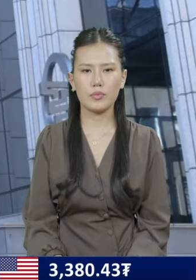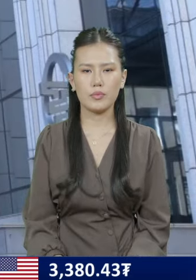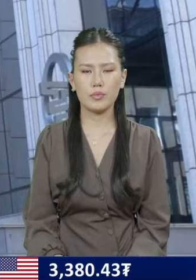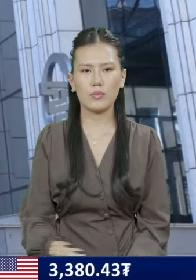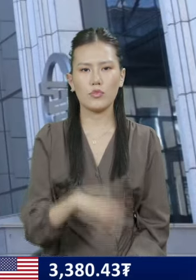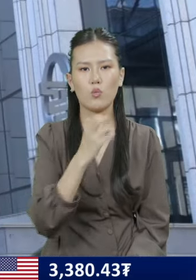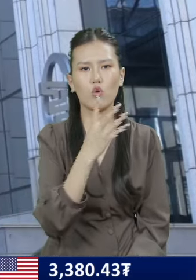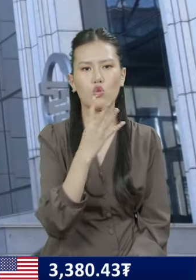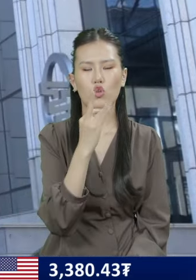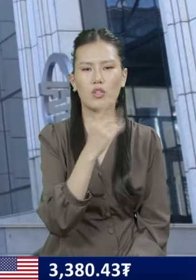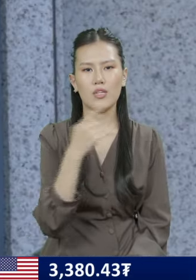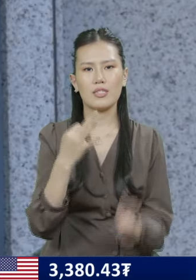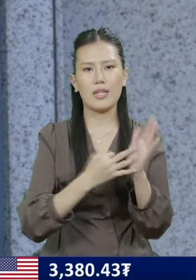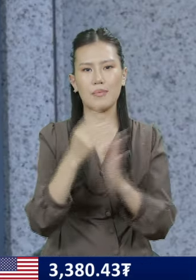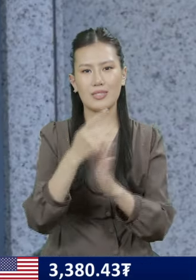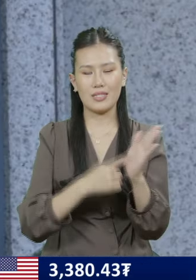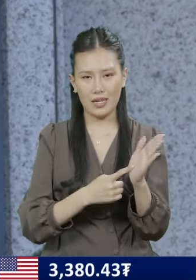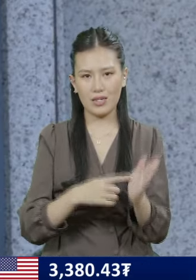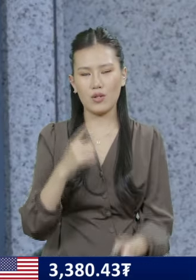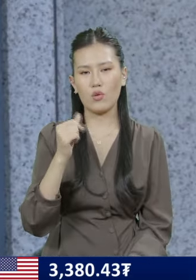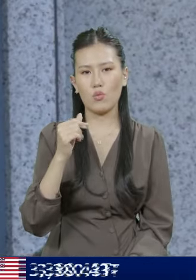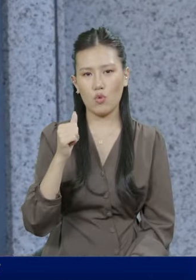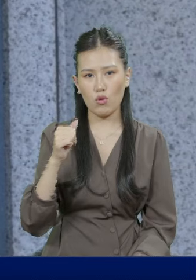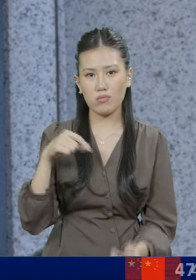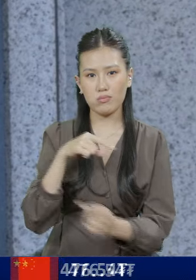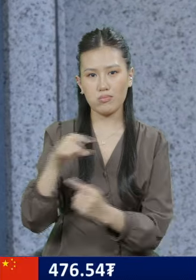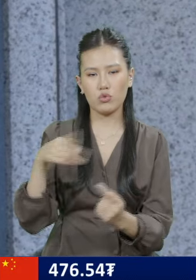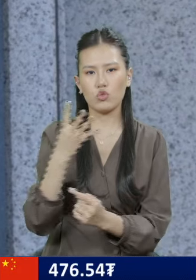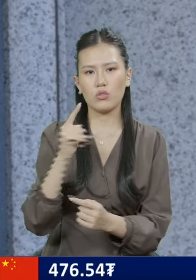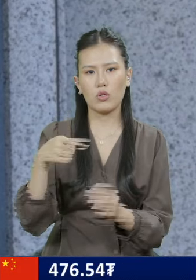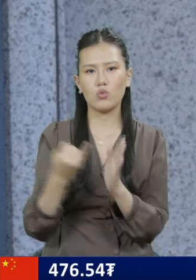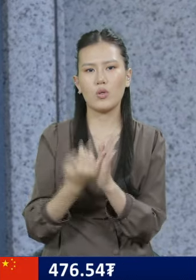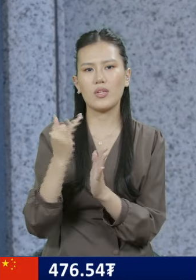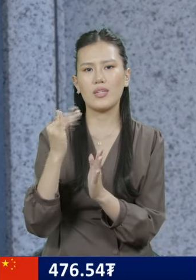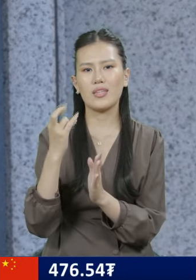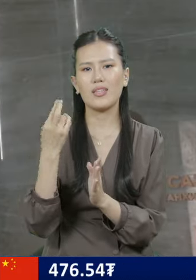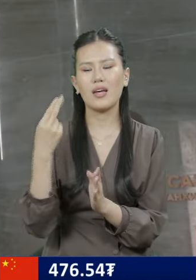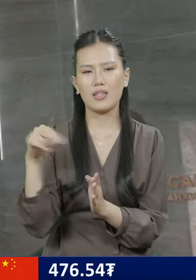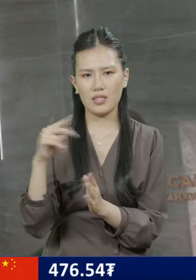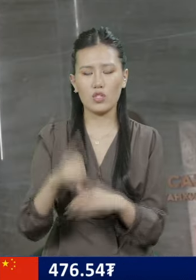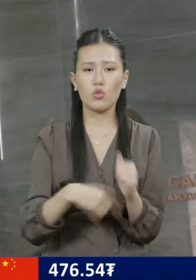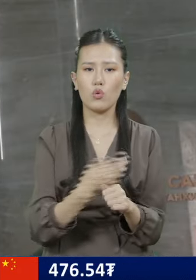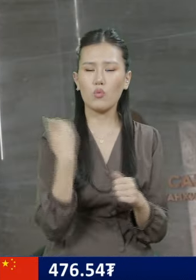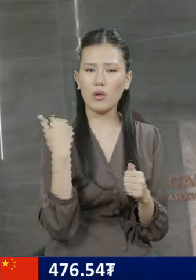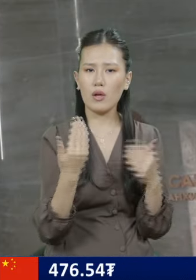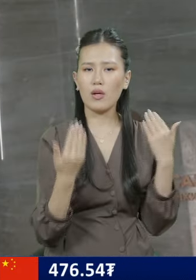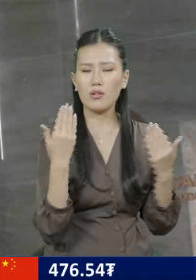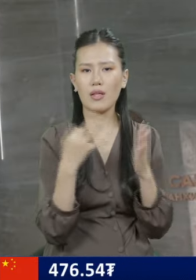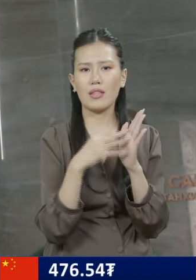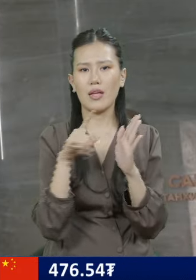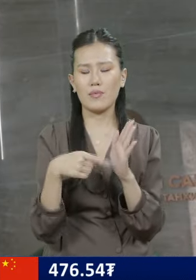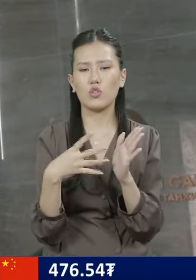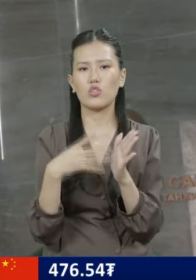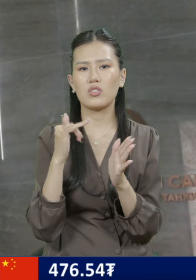Энэ оны 8-р сарын байдлаар мөнгөний нийлүүлэлт 41.6 их найд төгрөг болж өмнөх оны мөн үеэс 8.9 их найд